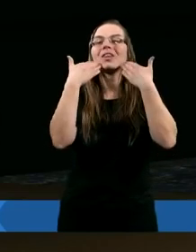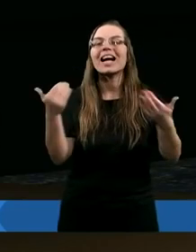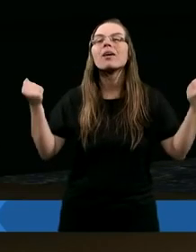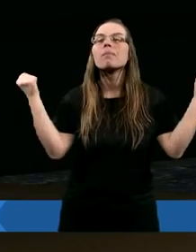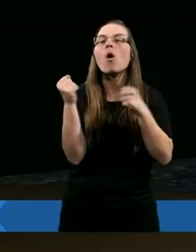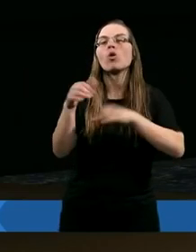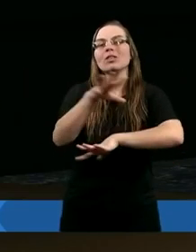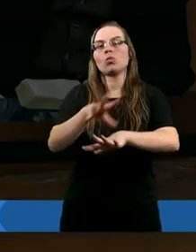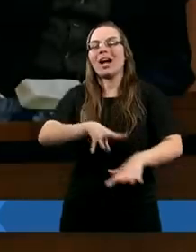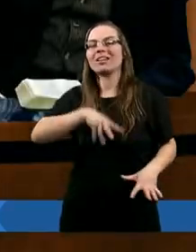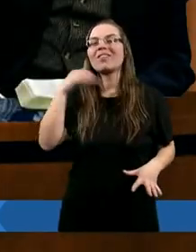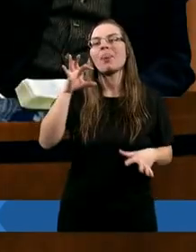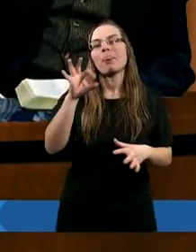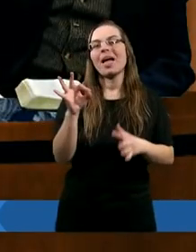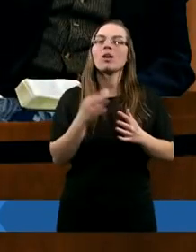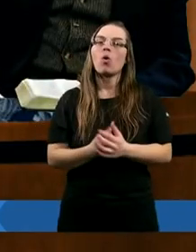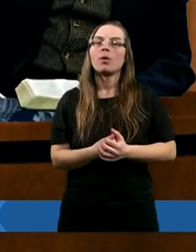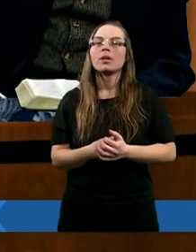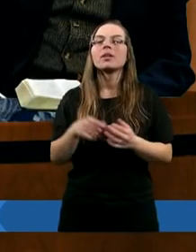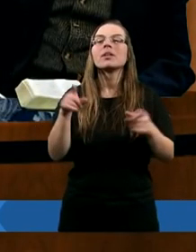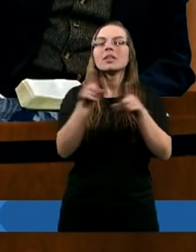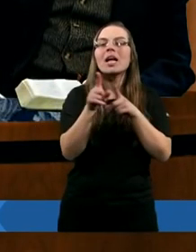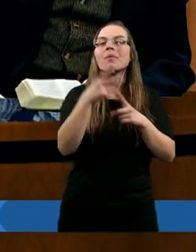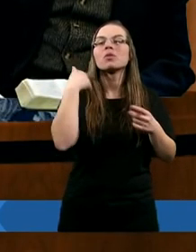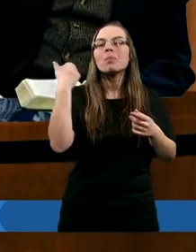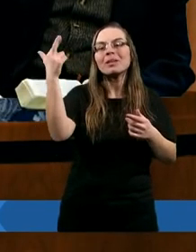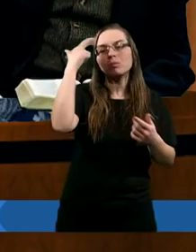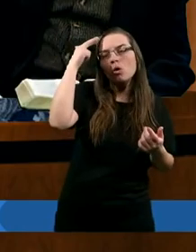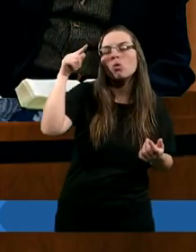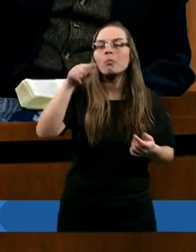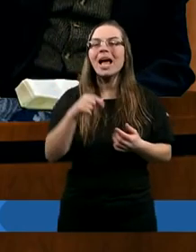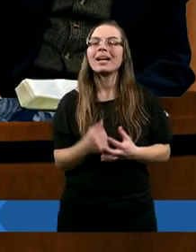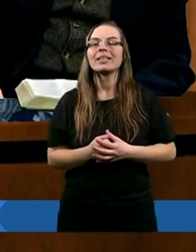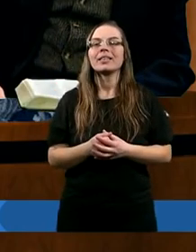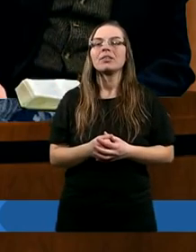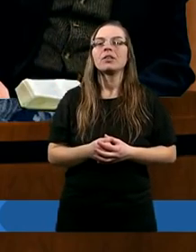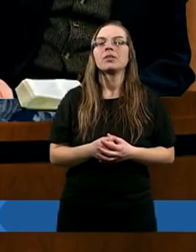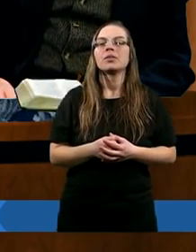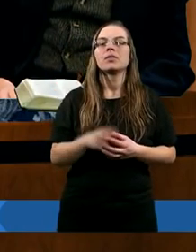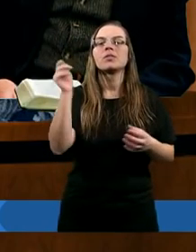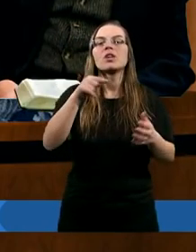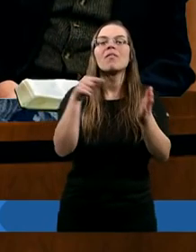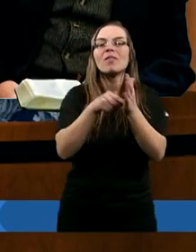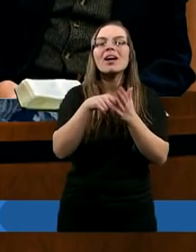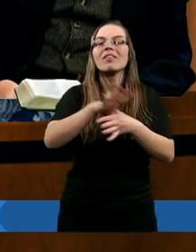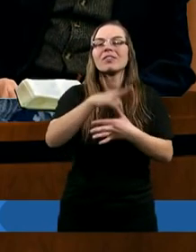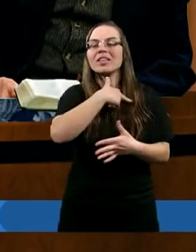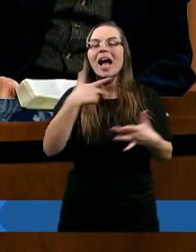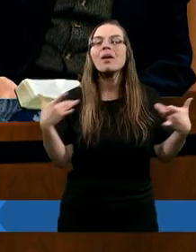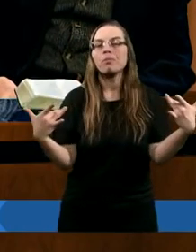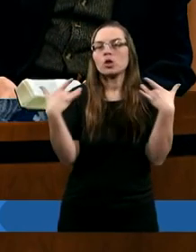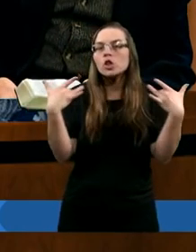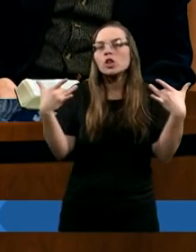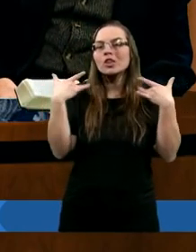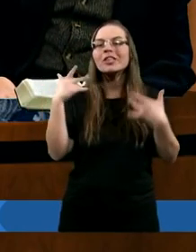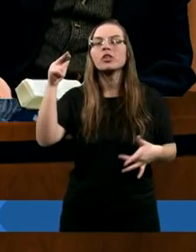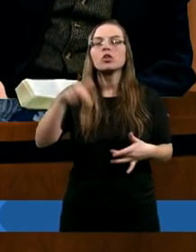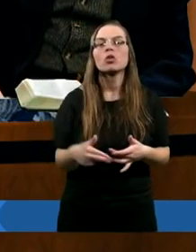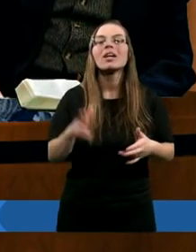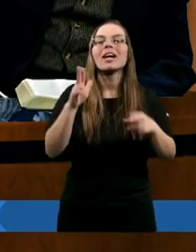Ducha Świętego. Jest ważne, żebyśmy rozumieli, że właśnie w naszym życiu,